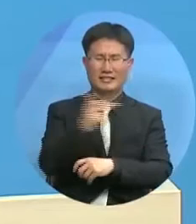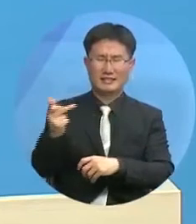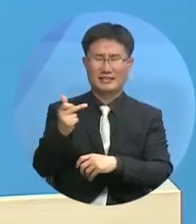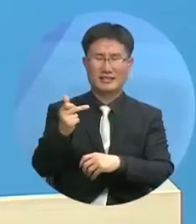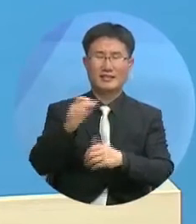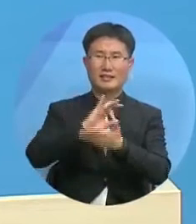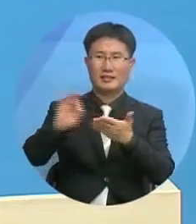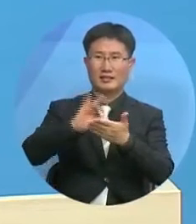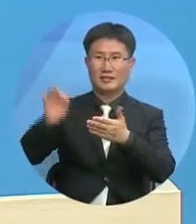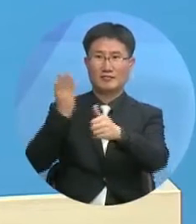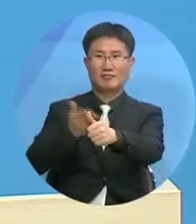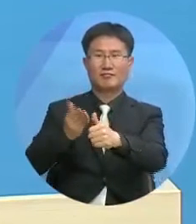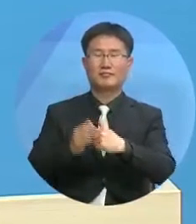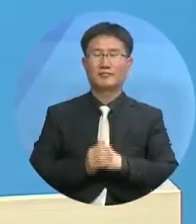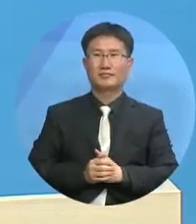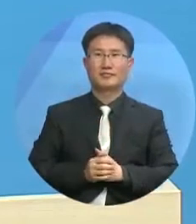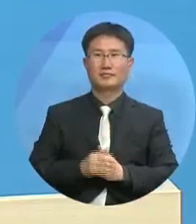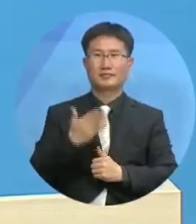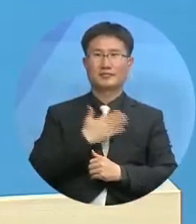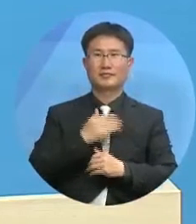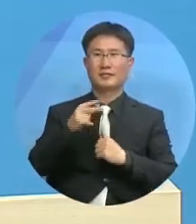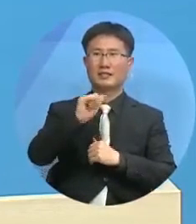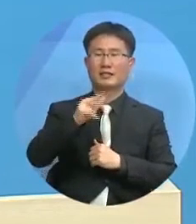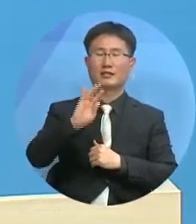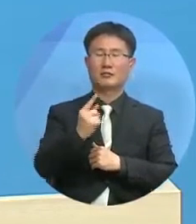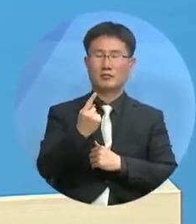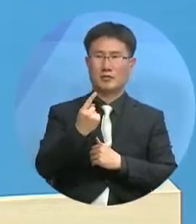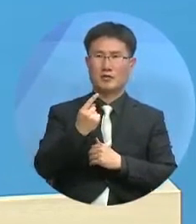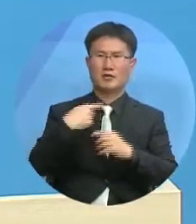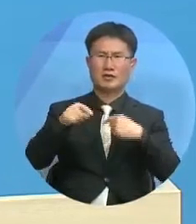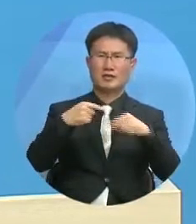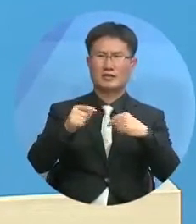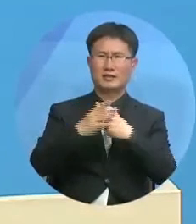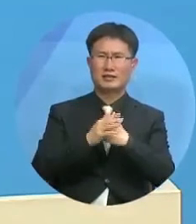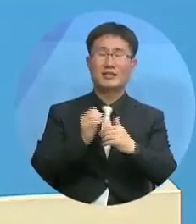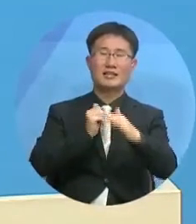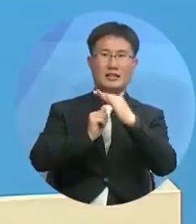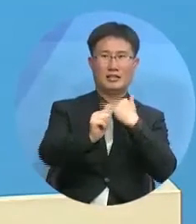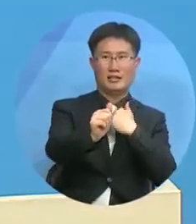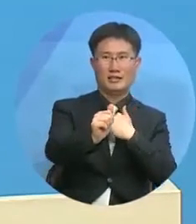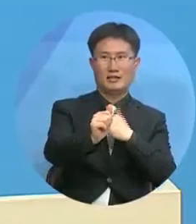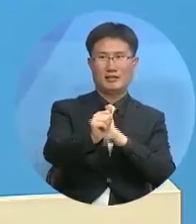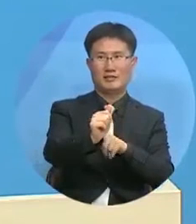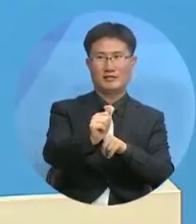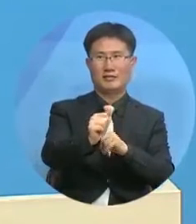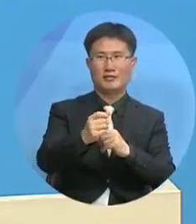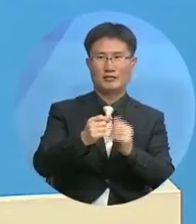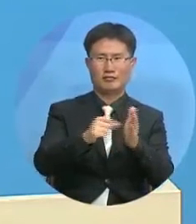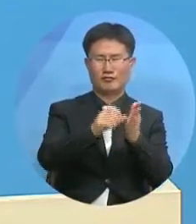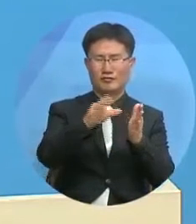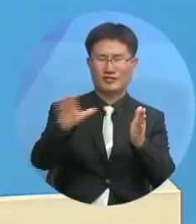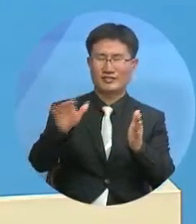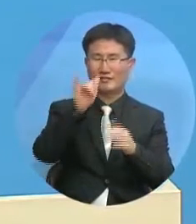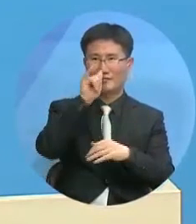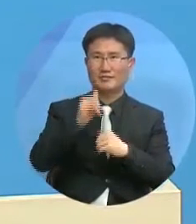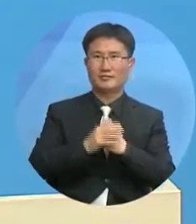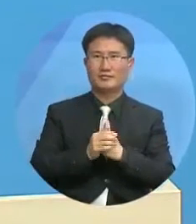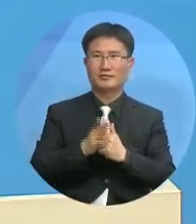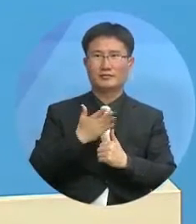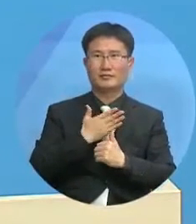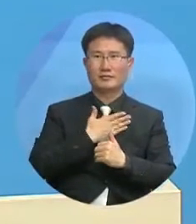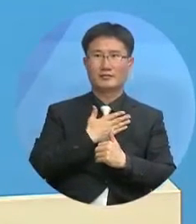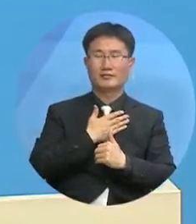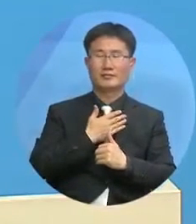써 주십시오. 저는 진보 정치의 대표적인 정치인으로 알려져 있습니다. 제가